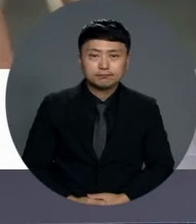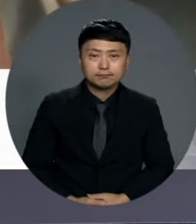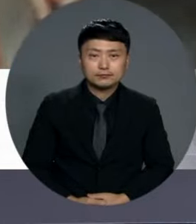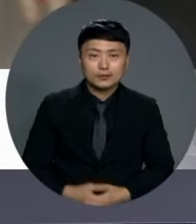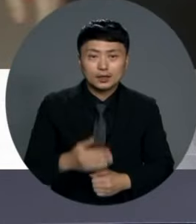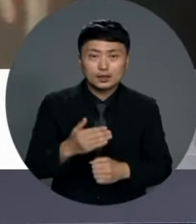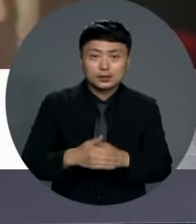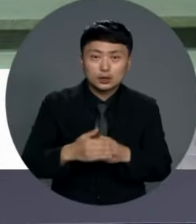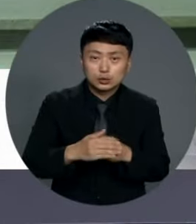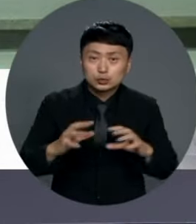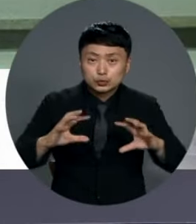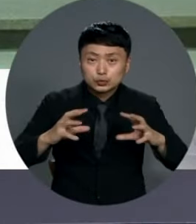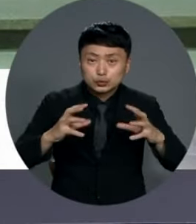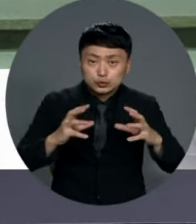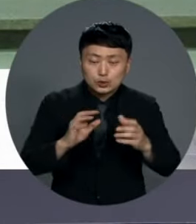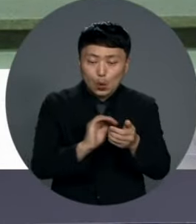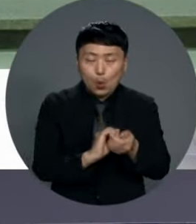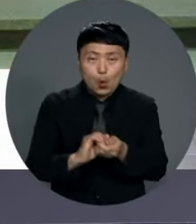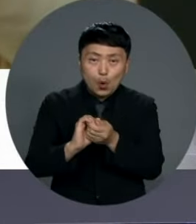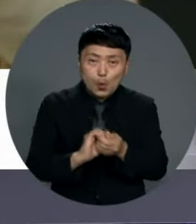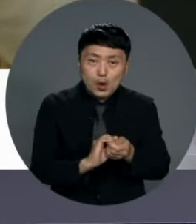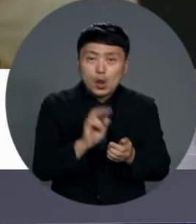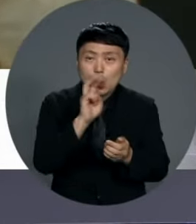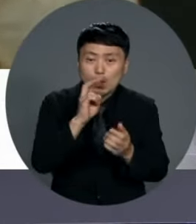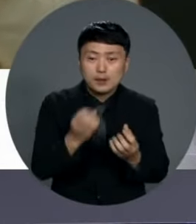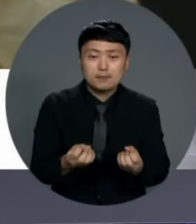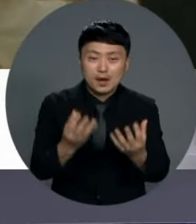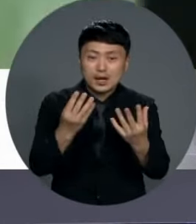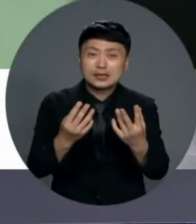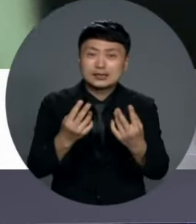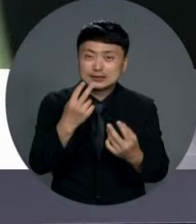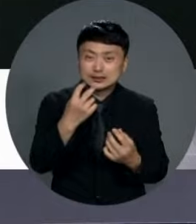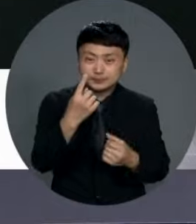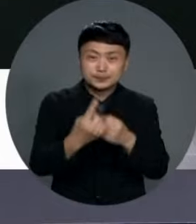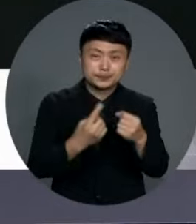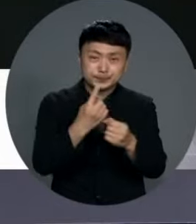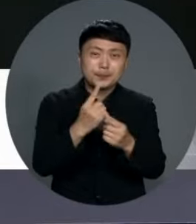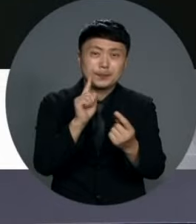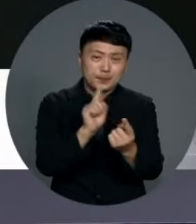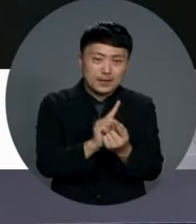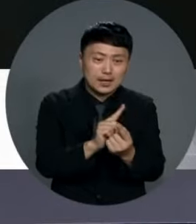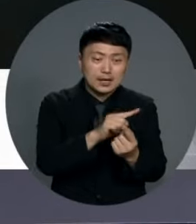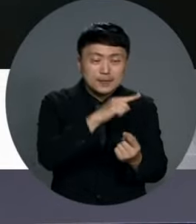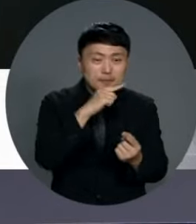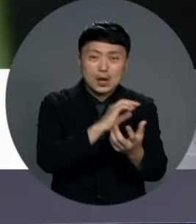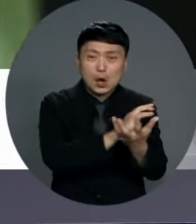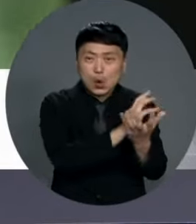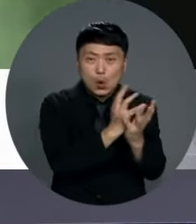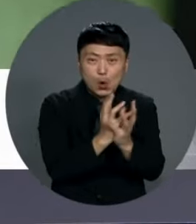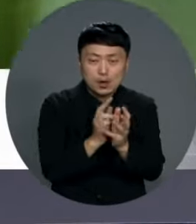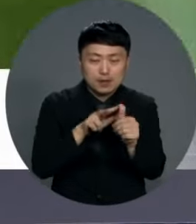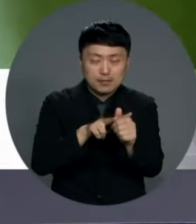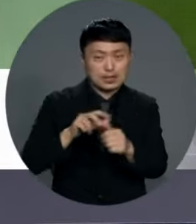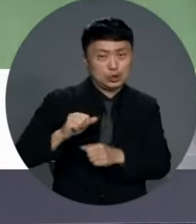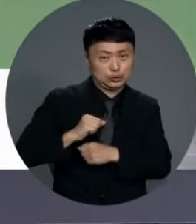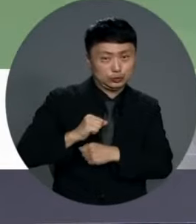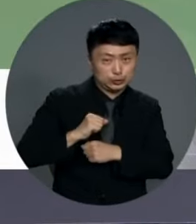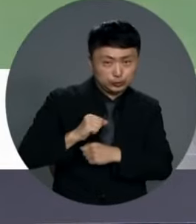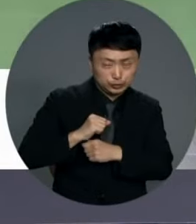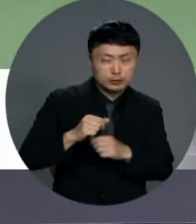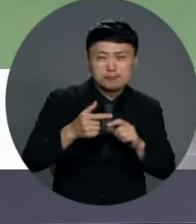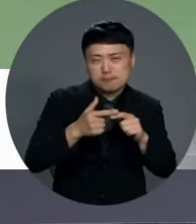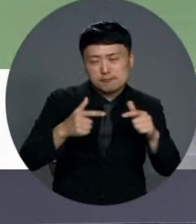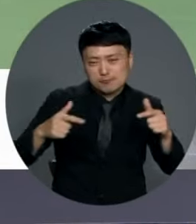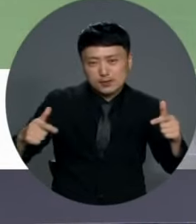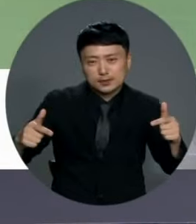대구 국제 오페라 축제가 올해로 2번째를 맞습니다 장미의 기사나 광란의 오를란도 같은 좀처럼 접하기